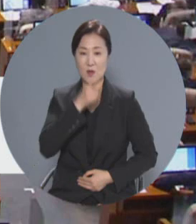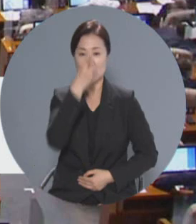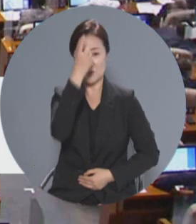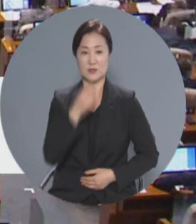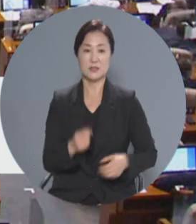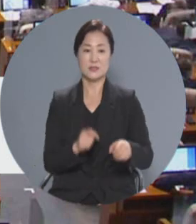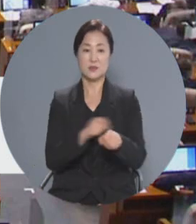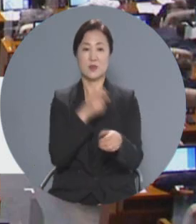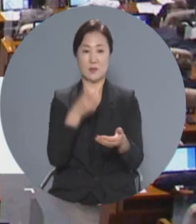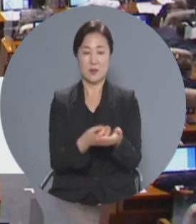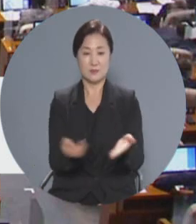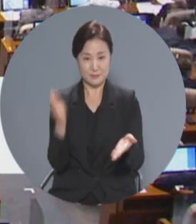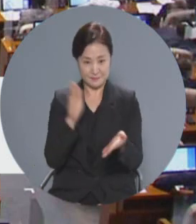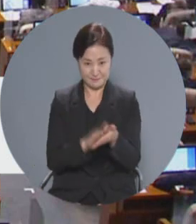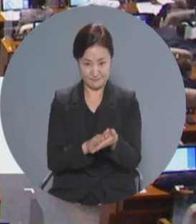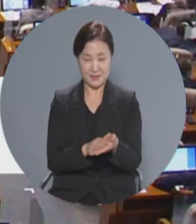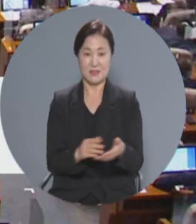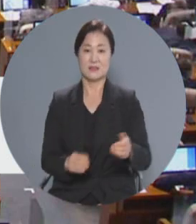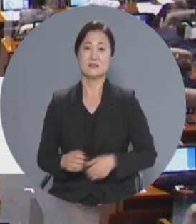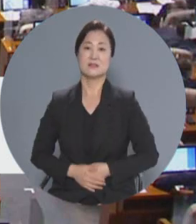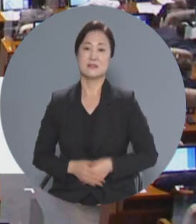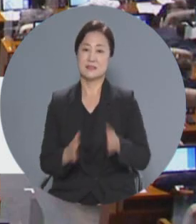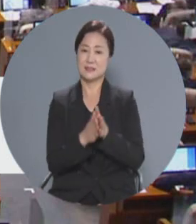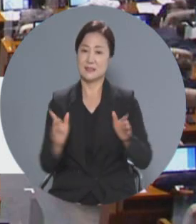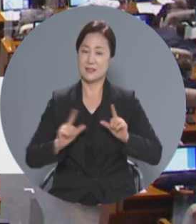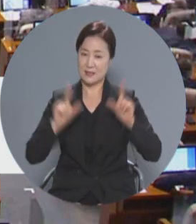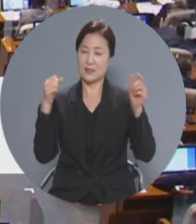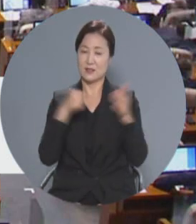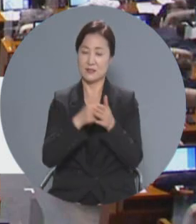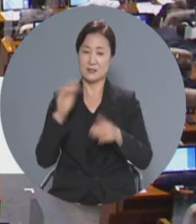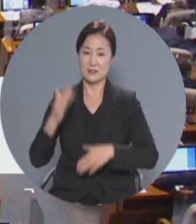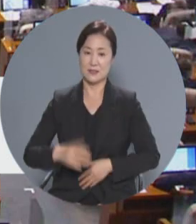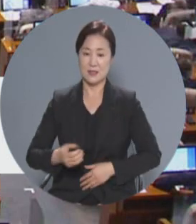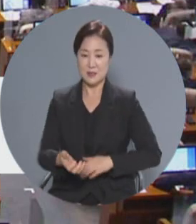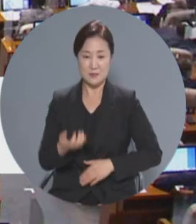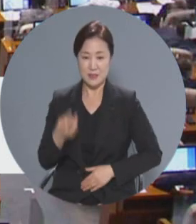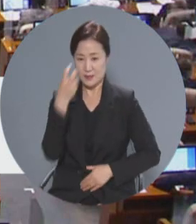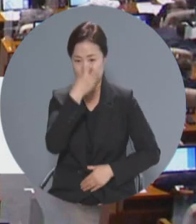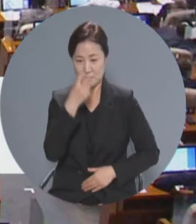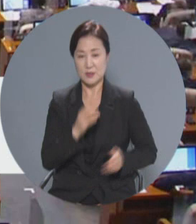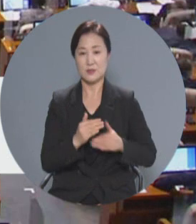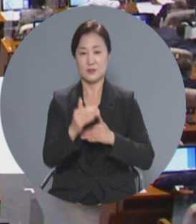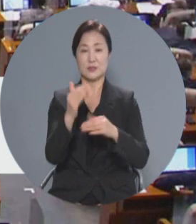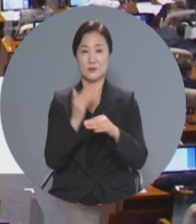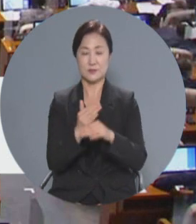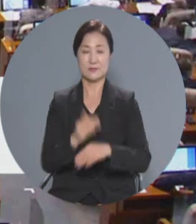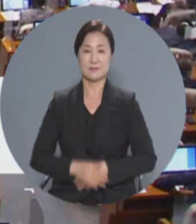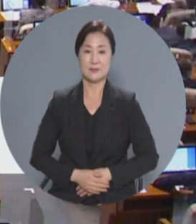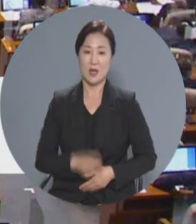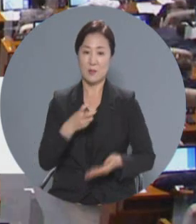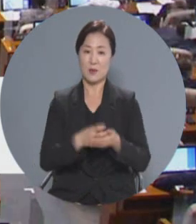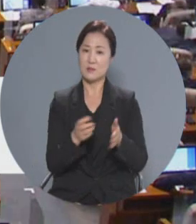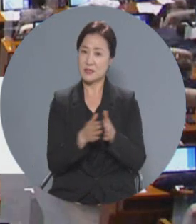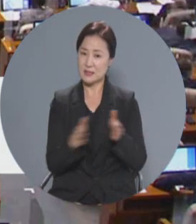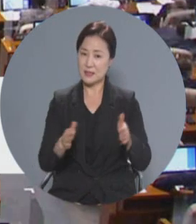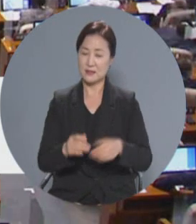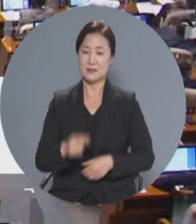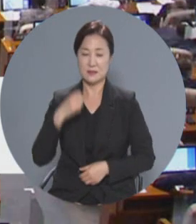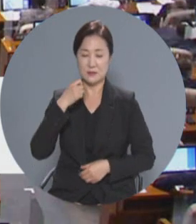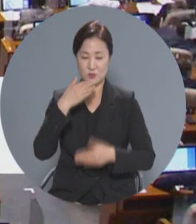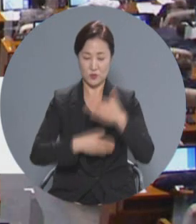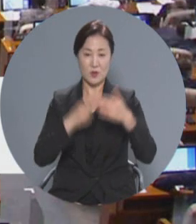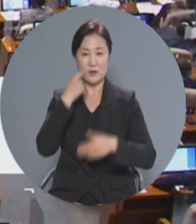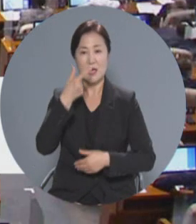여순사건 특별법의 시행일이 확정되면서 지자체가 진상조사를 위한 사전작업에 들어갔습니다. 법 시행까지 남은